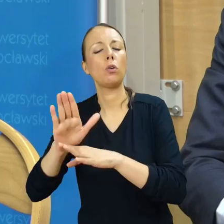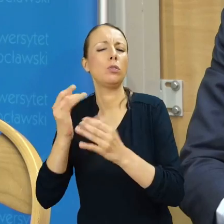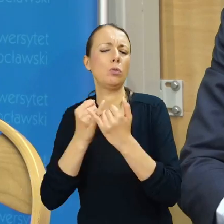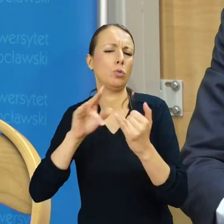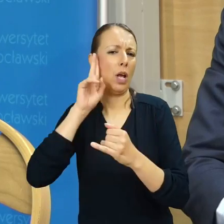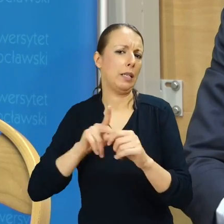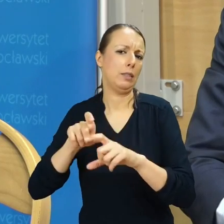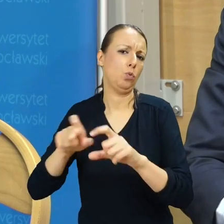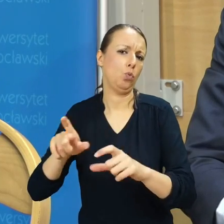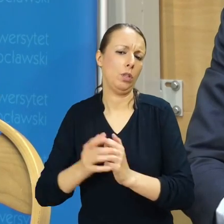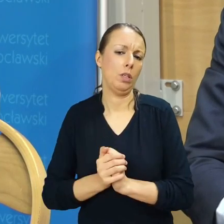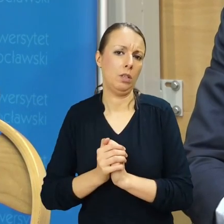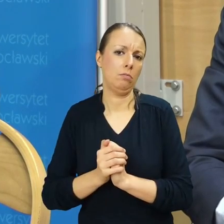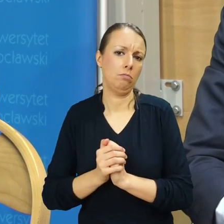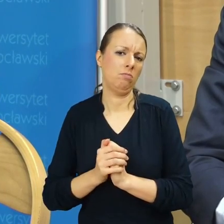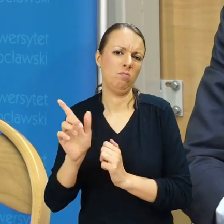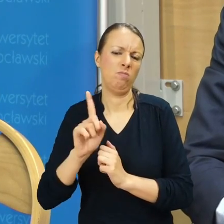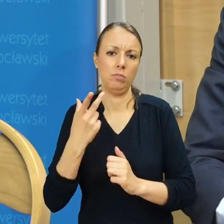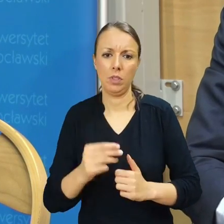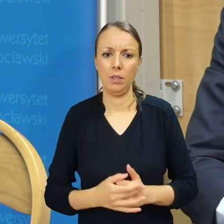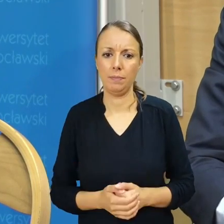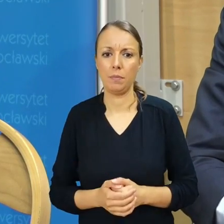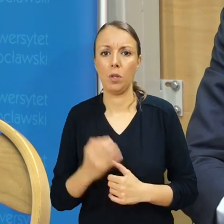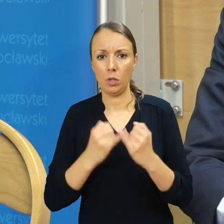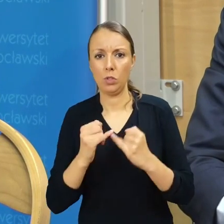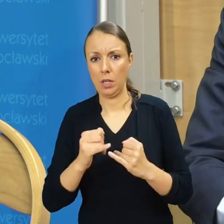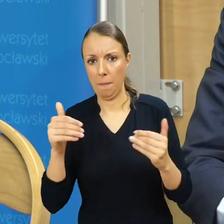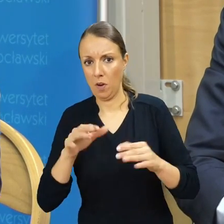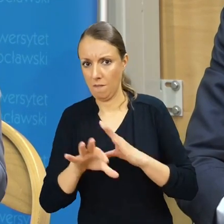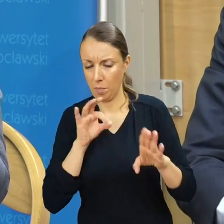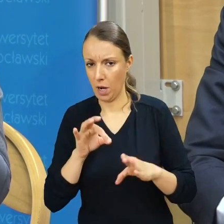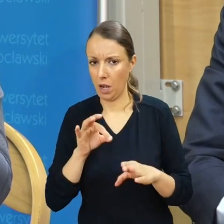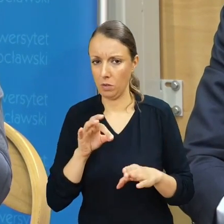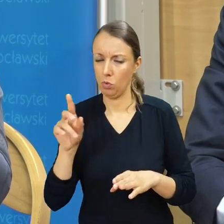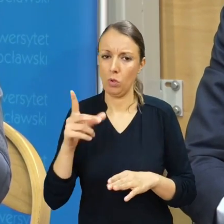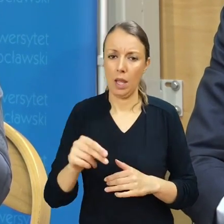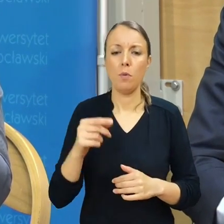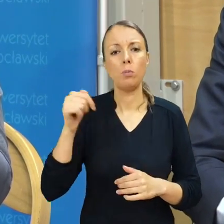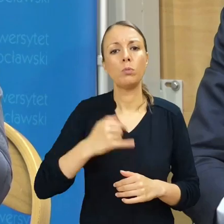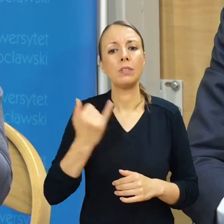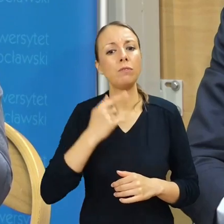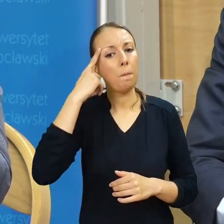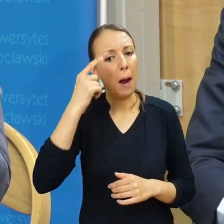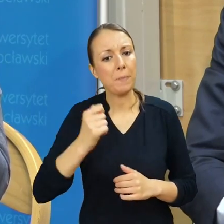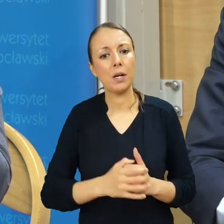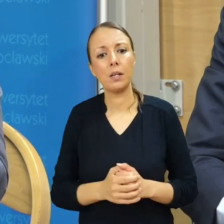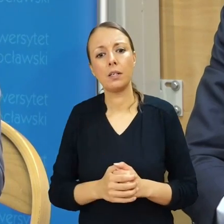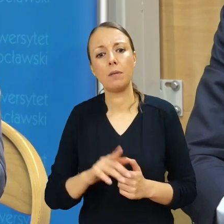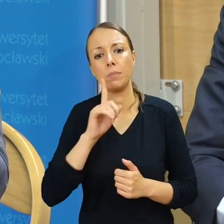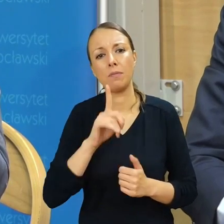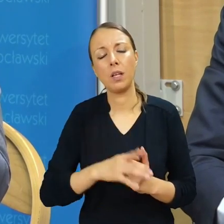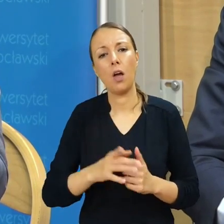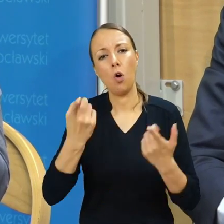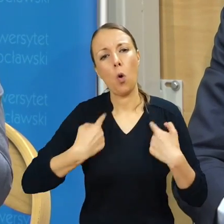to jak ma wybór, prawda, to nie, bo tu my zawsze musimy pamiętać o tym, że tak naprawdę ta jednostka, kto by nie